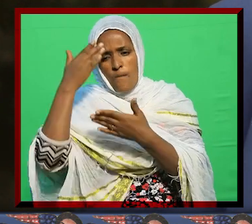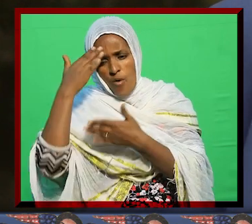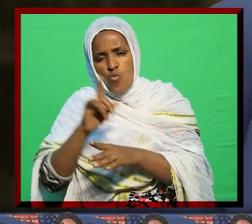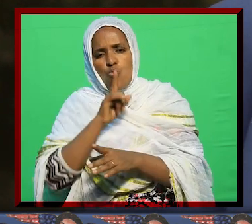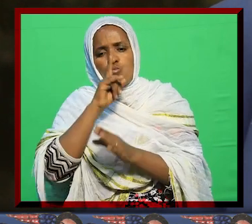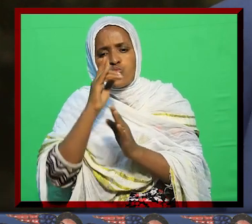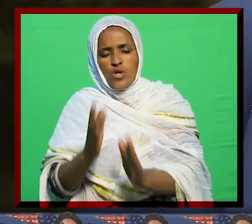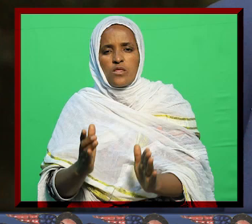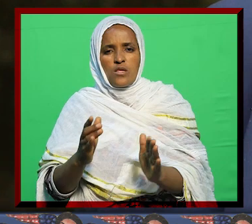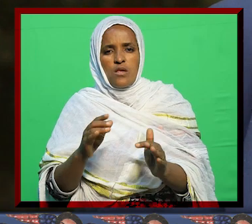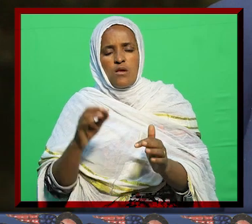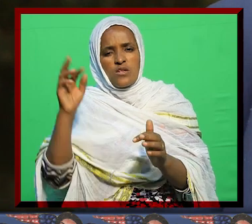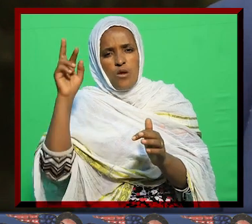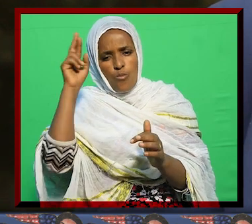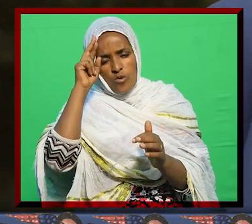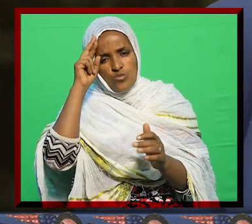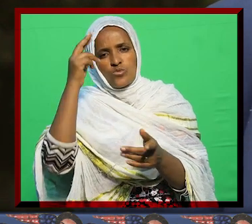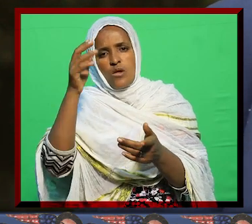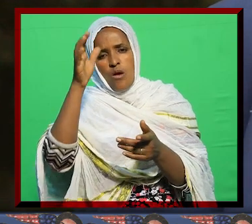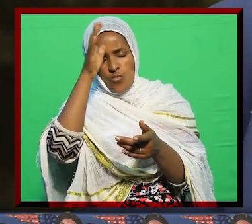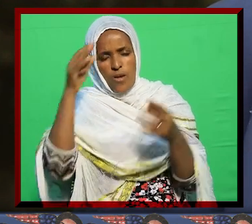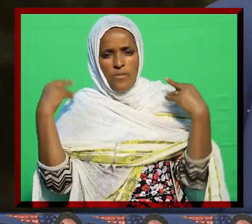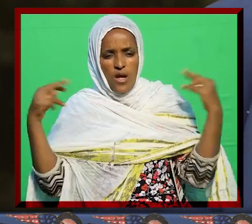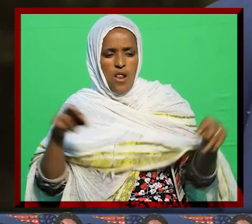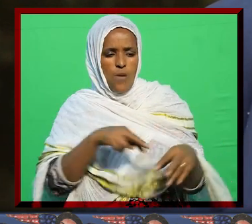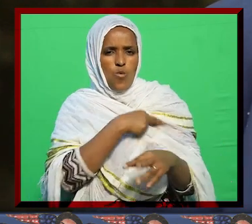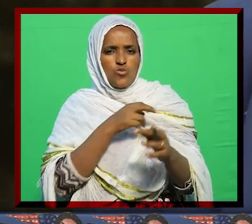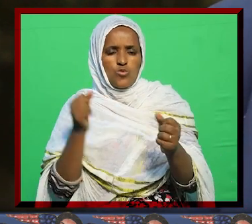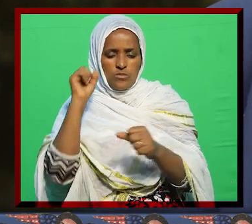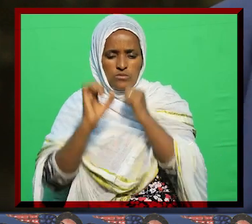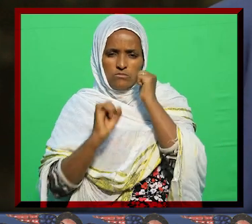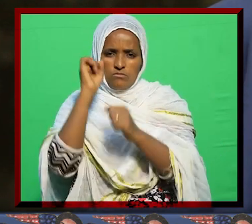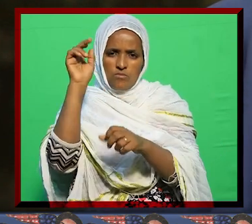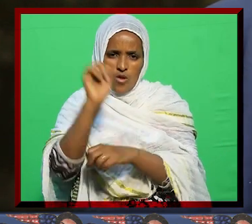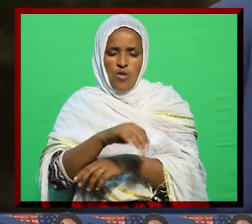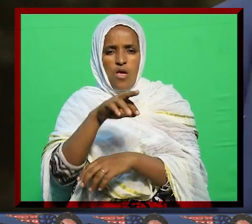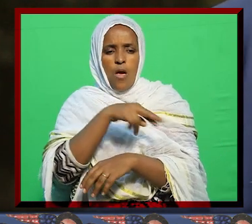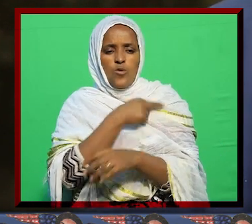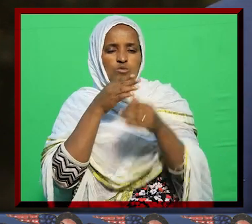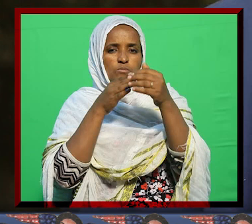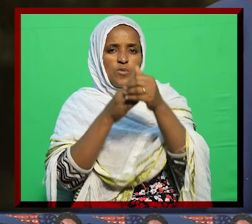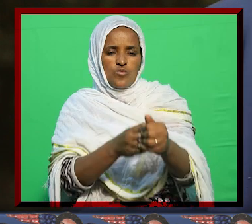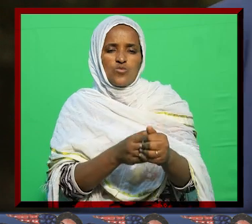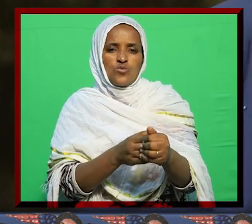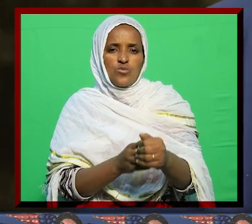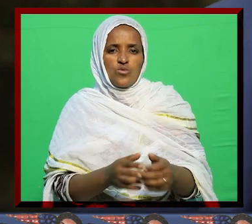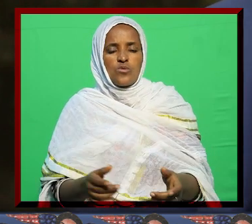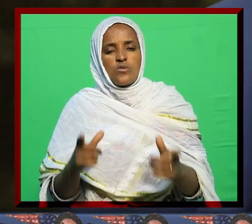ማናቃቸው ኡነተኞቹ እንደ አወነ ጴጥሮስ እንደ አወነ ሚካኤል ለሃይማኖታቸው ማች የሆኑ የሃይማኖት መሪዎች